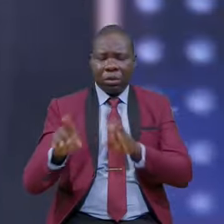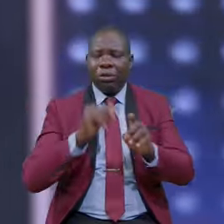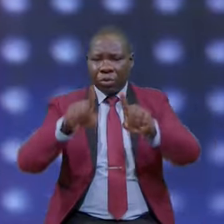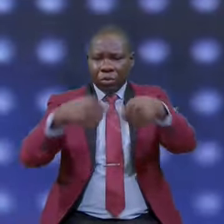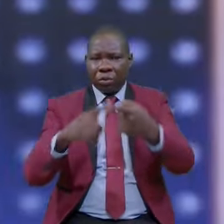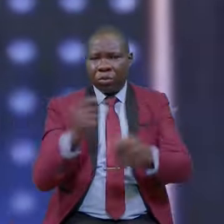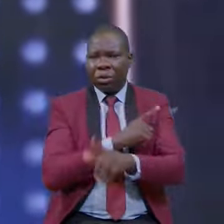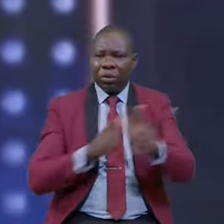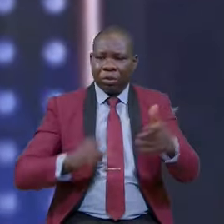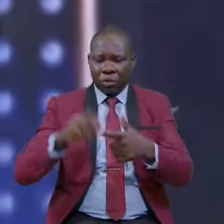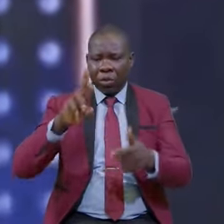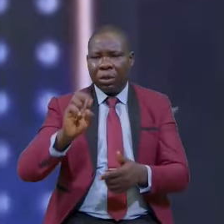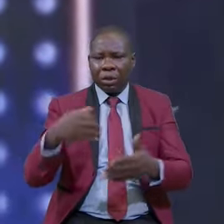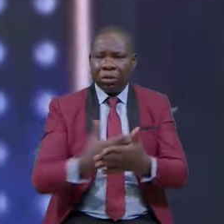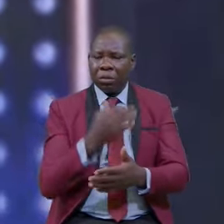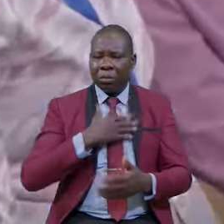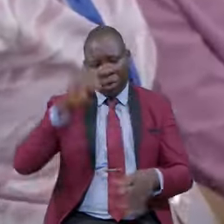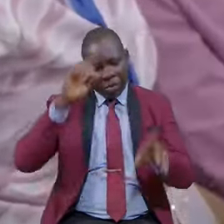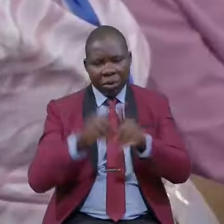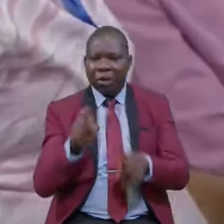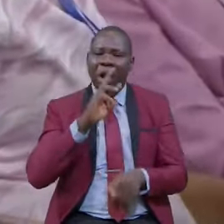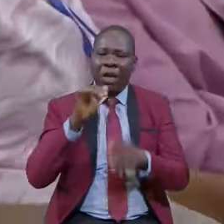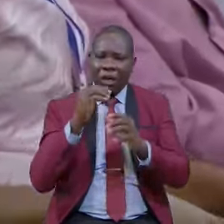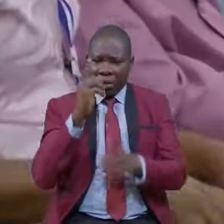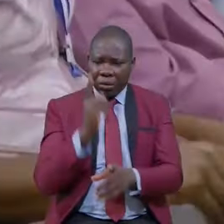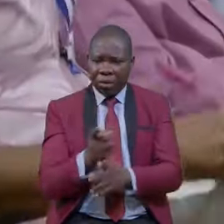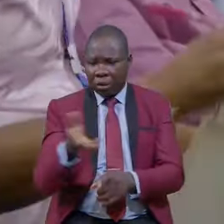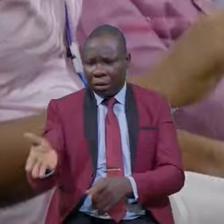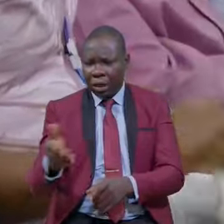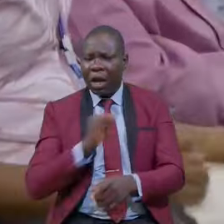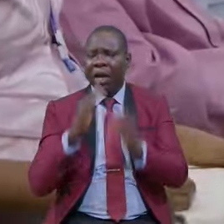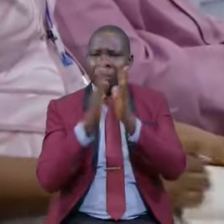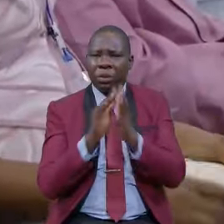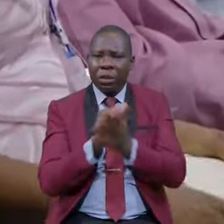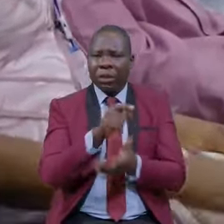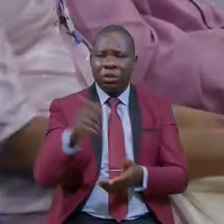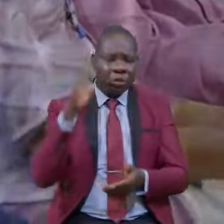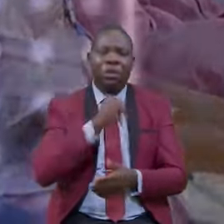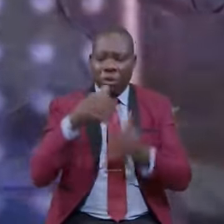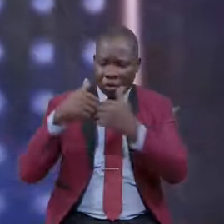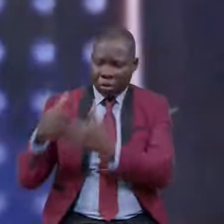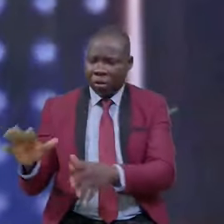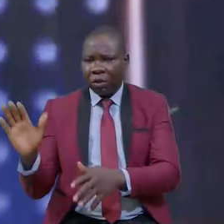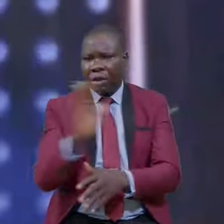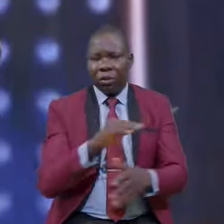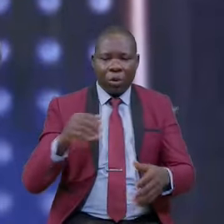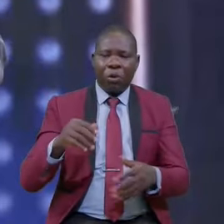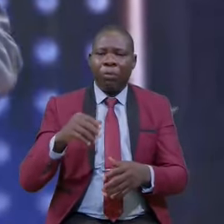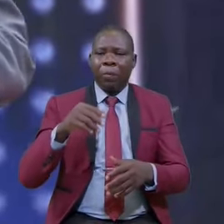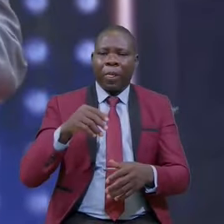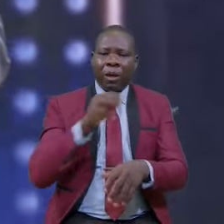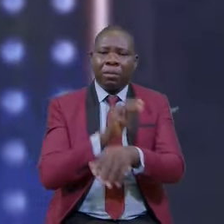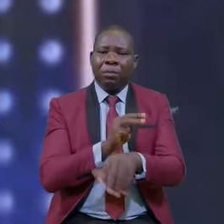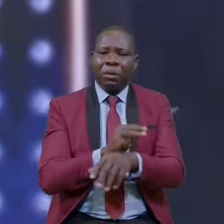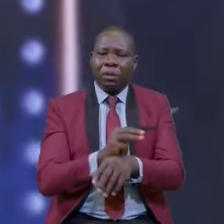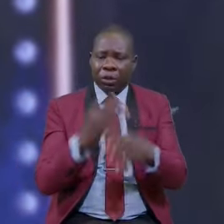I pray you'll not je prie que ministry. Tu ne foules pas au pied ton ministère. Today, aujourd'hui, pendant que la puissance today, coule,